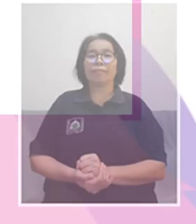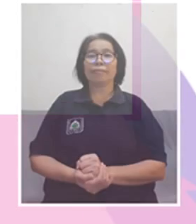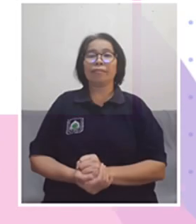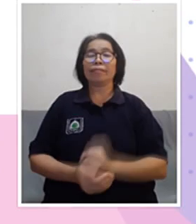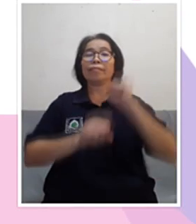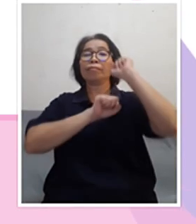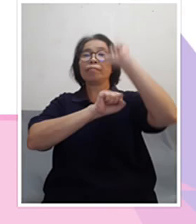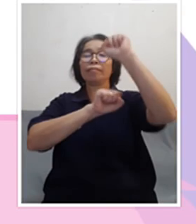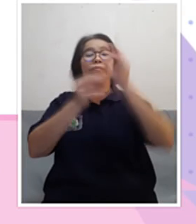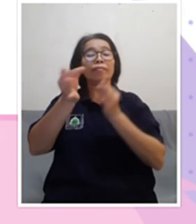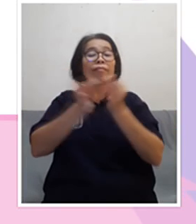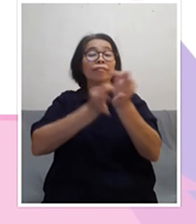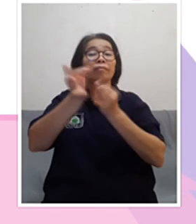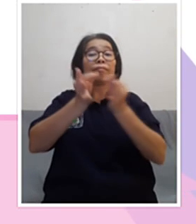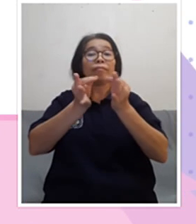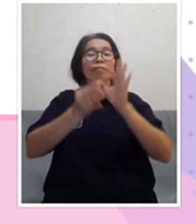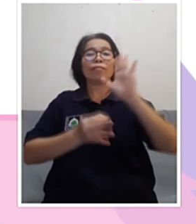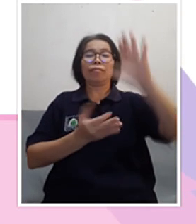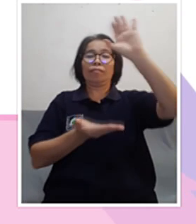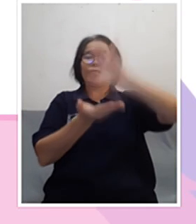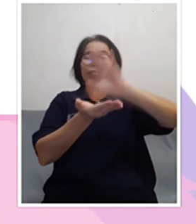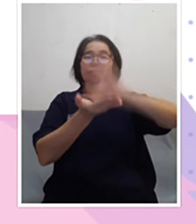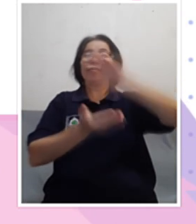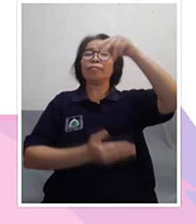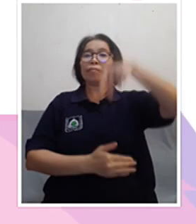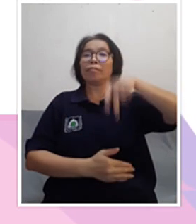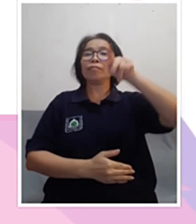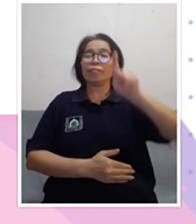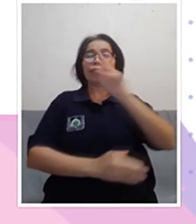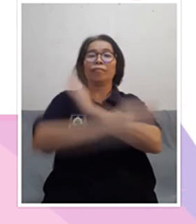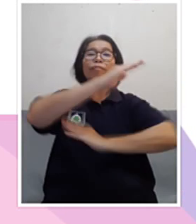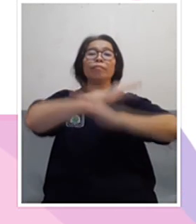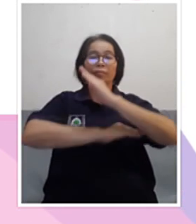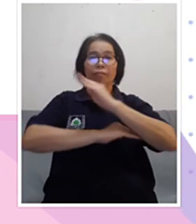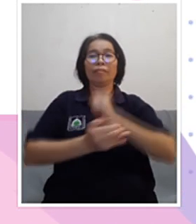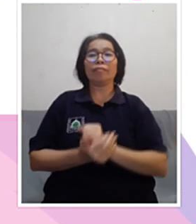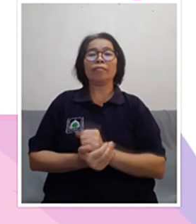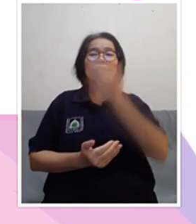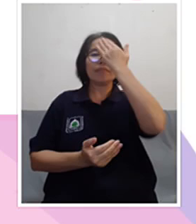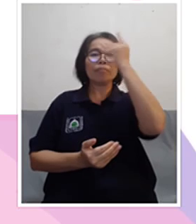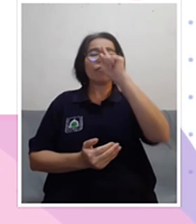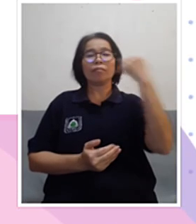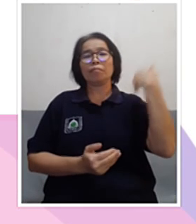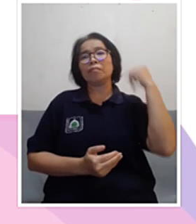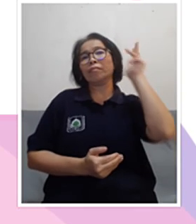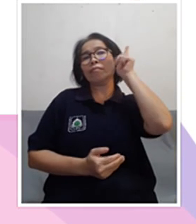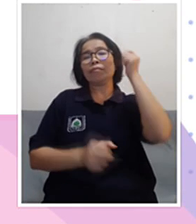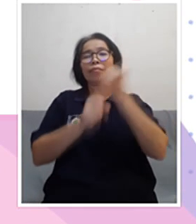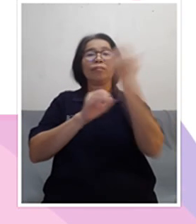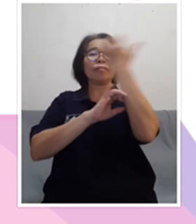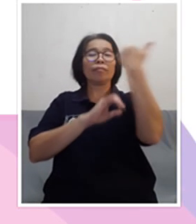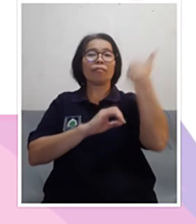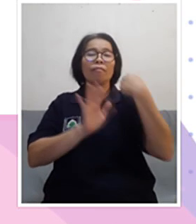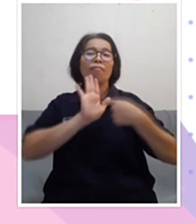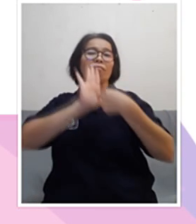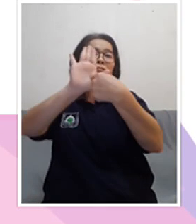ประกาศชี้แจงจากกองทุนส่งเสริมและพัฒนาคุณภาพชีวิตคนพิการสืบเนื่องจากกรณีที่สื่อมวลชนได้มีการนำเสน